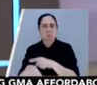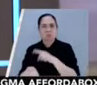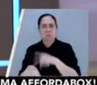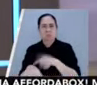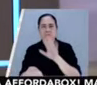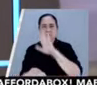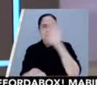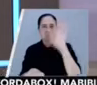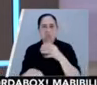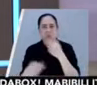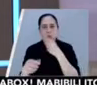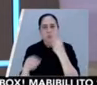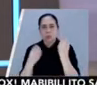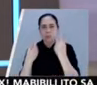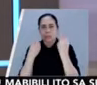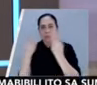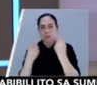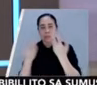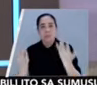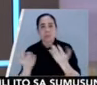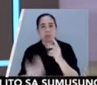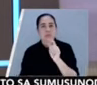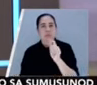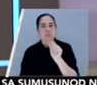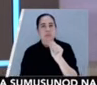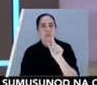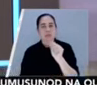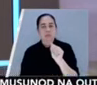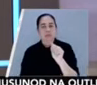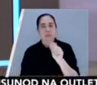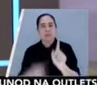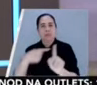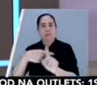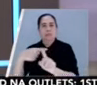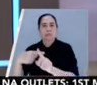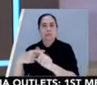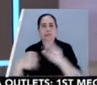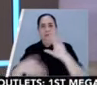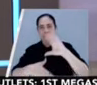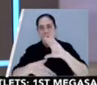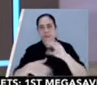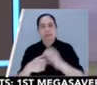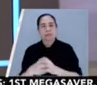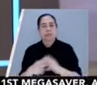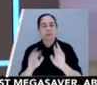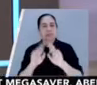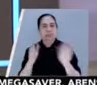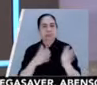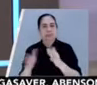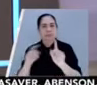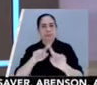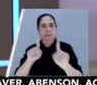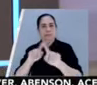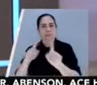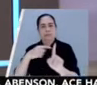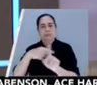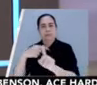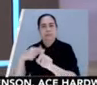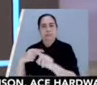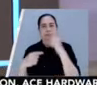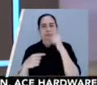dinadalaw sa Tala Cemetery sa Caloocan inihahanda na rin ang iba-iba pang sementeryo para sa Undas